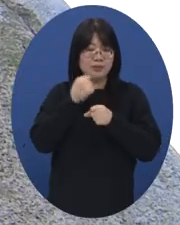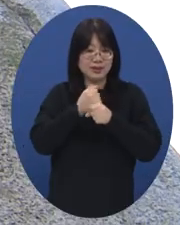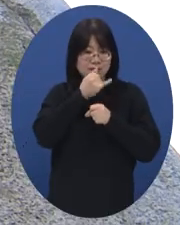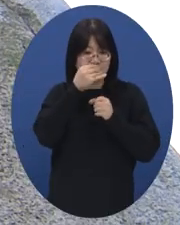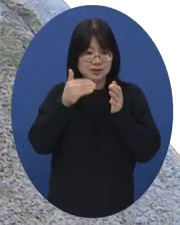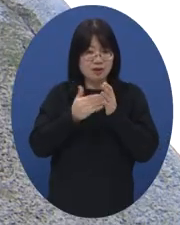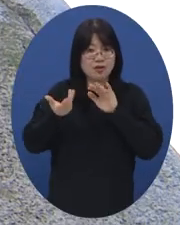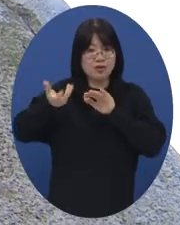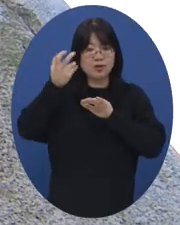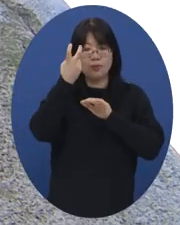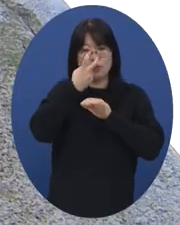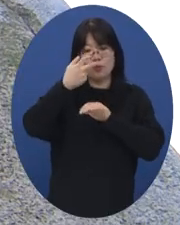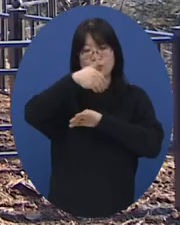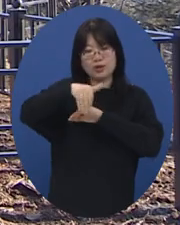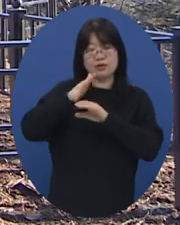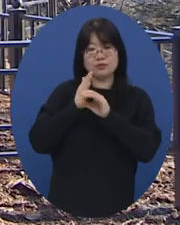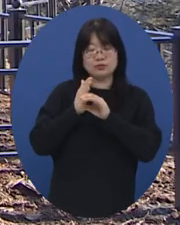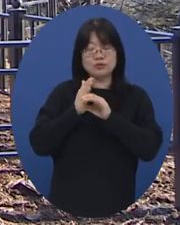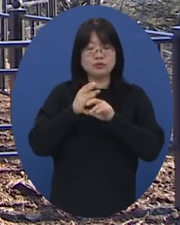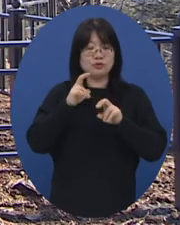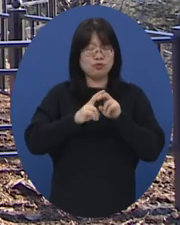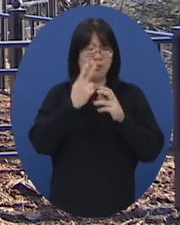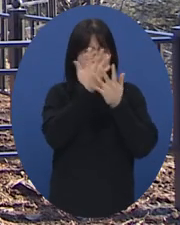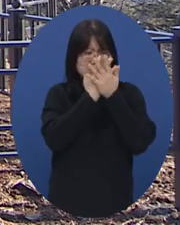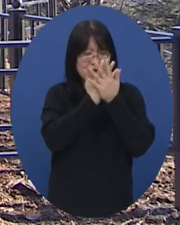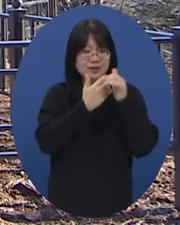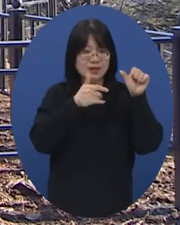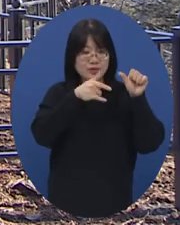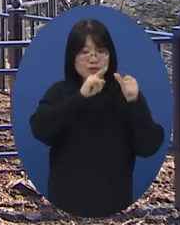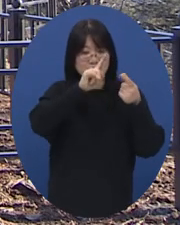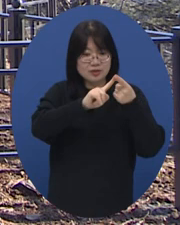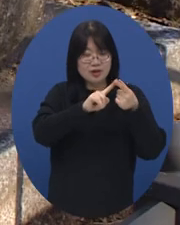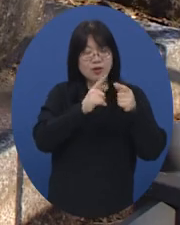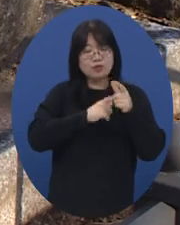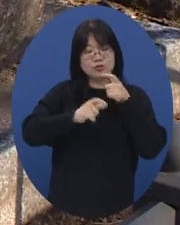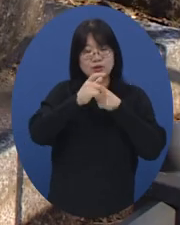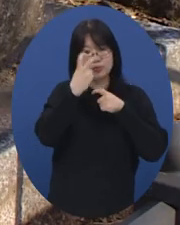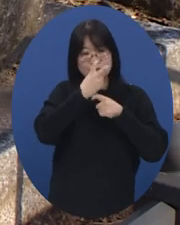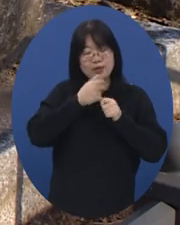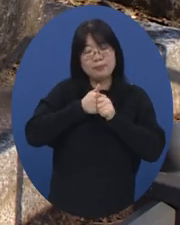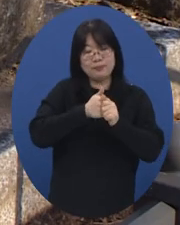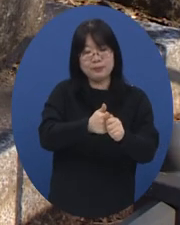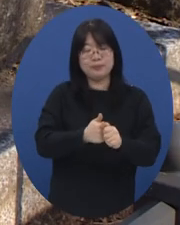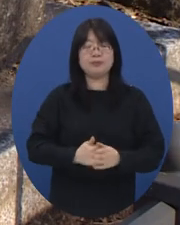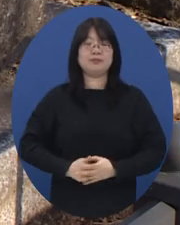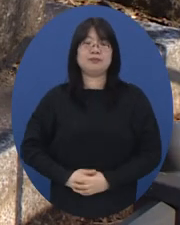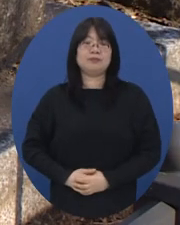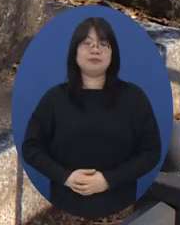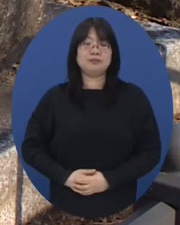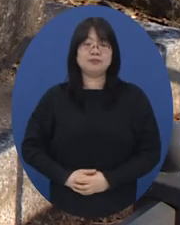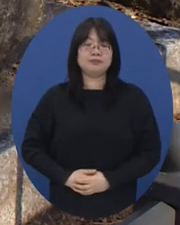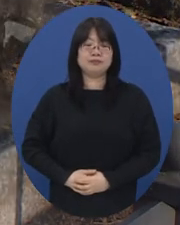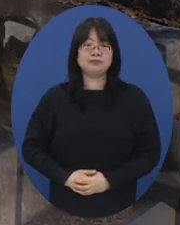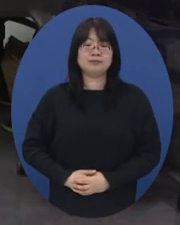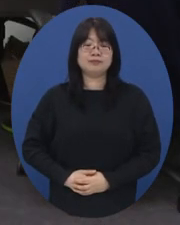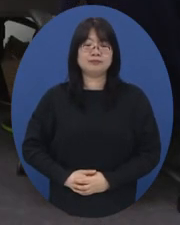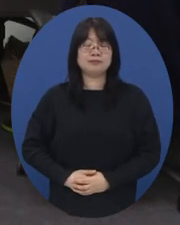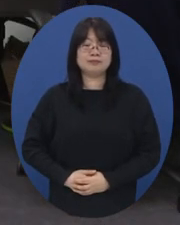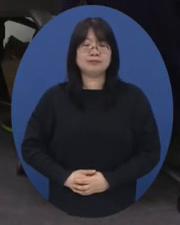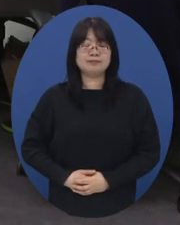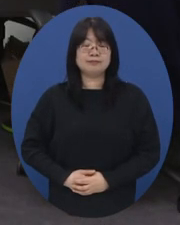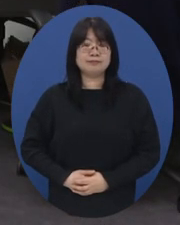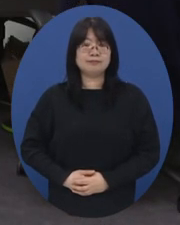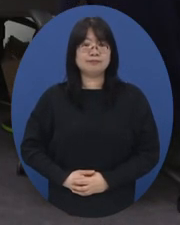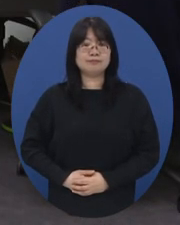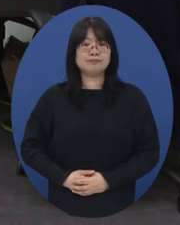습격해 보호할 계 획 또 위치가 불확실한 5개소 에 대해서는 추가 조사에 나서겠다고 밝혔습니다 어린 형제 cctv